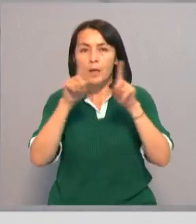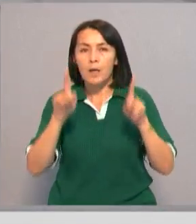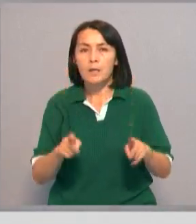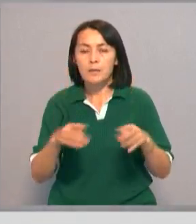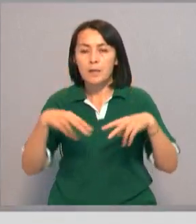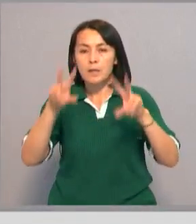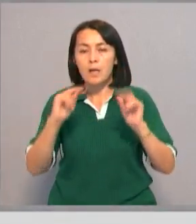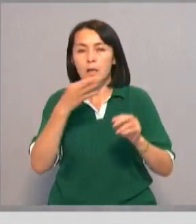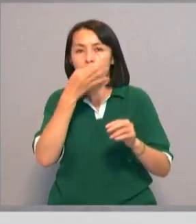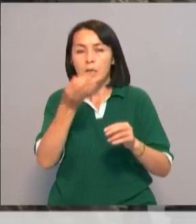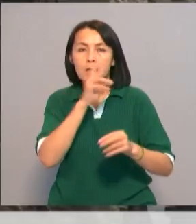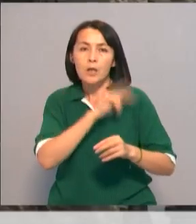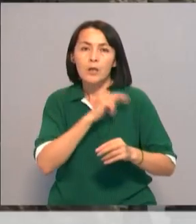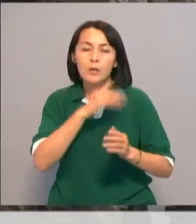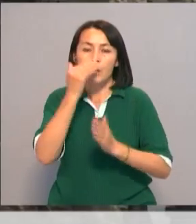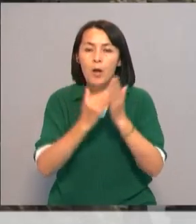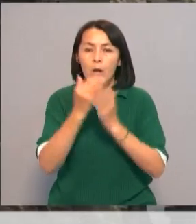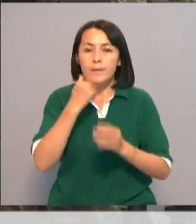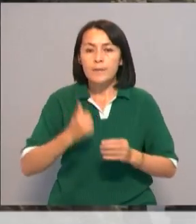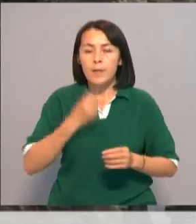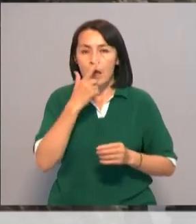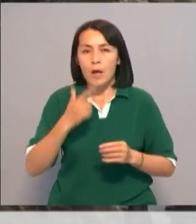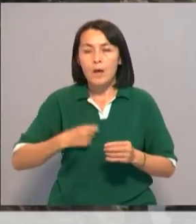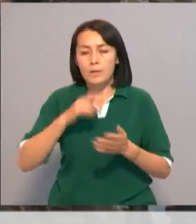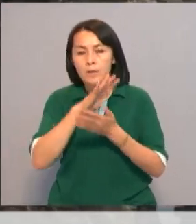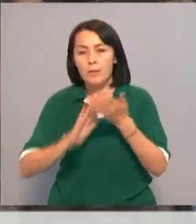письмами. Специалисты отметили, что работа по повышению активности военных будет продолжена и в дальнейшем.